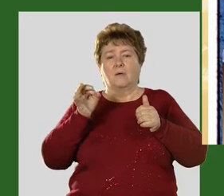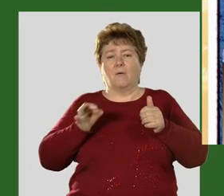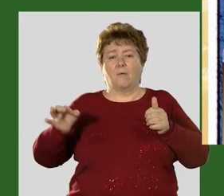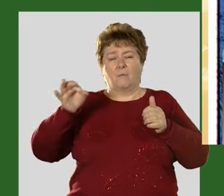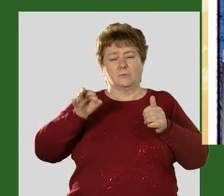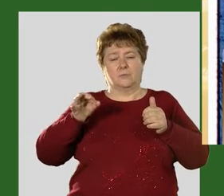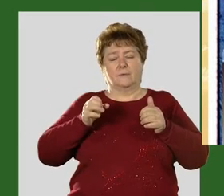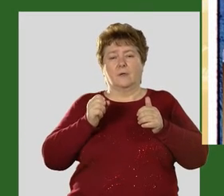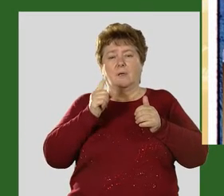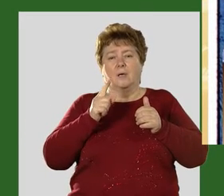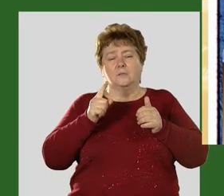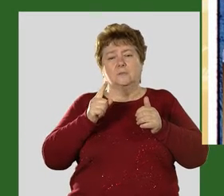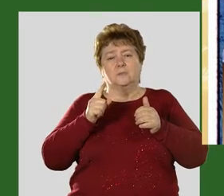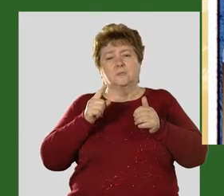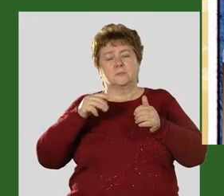глубина